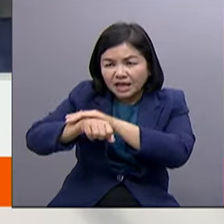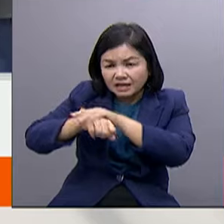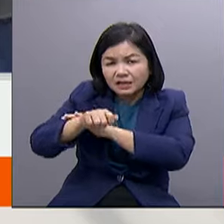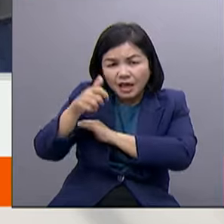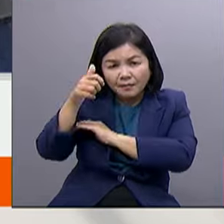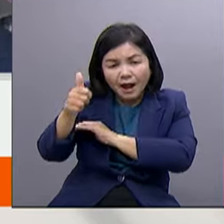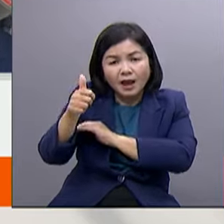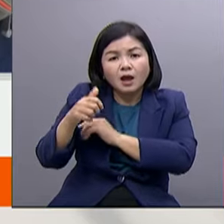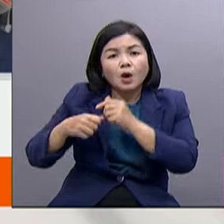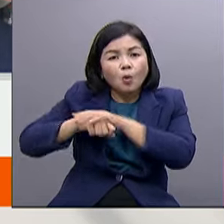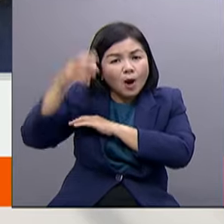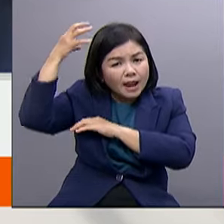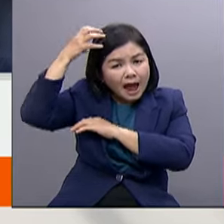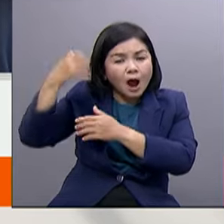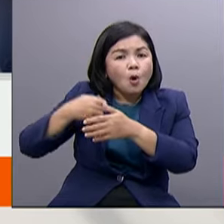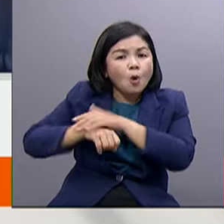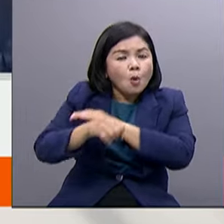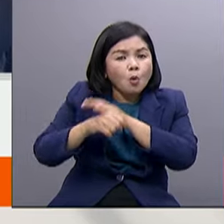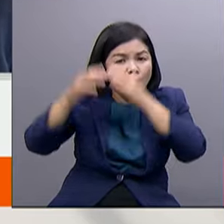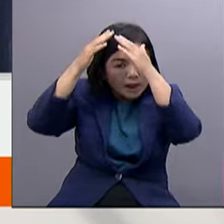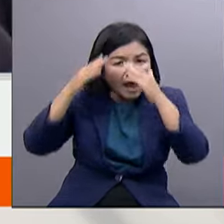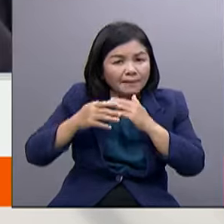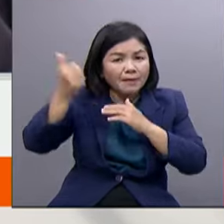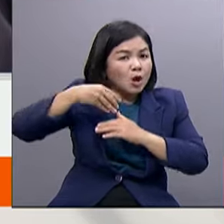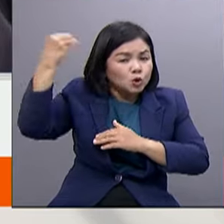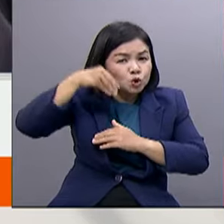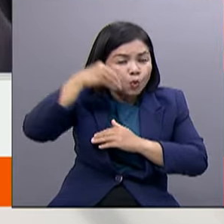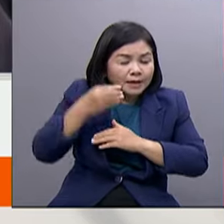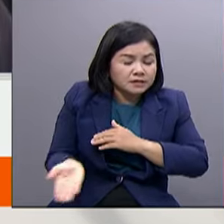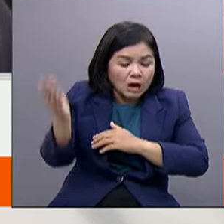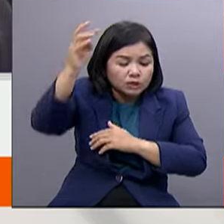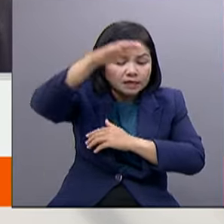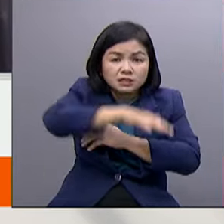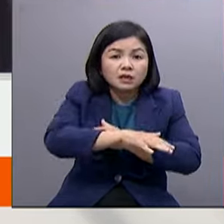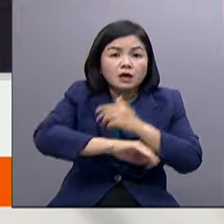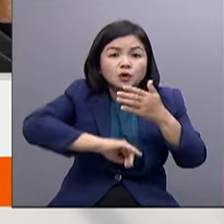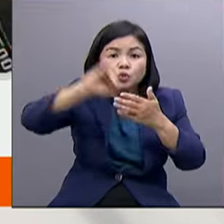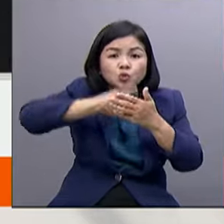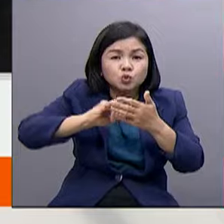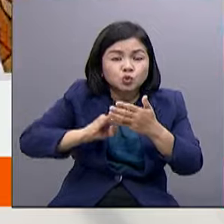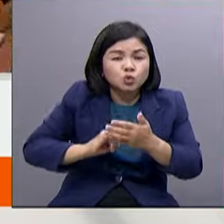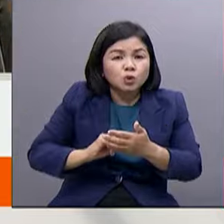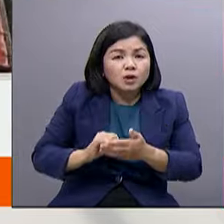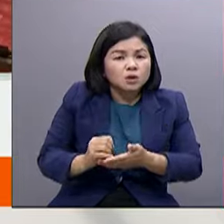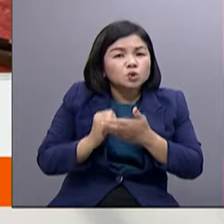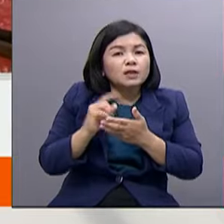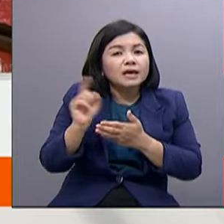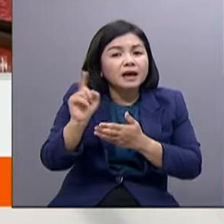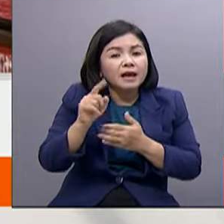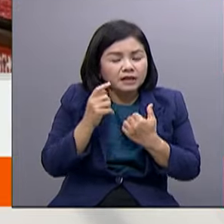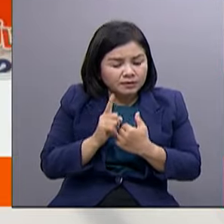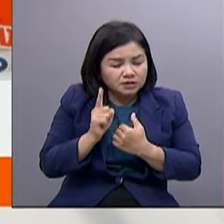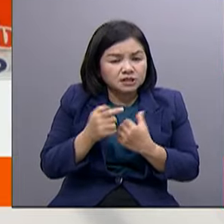ฮานอยหวยลาวที่เขาออกทุกวันออกทุกความถี่เยอะๆแบบนี้มันจะสามารถช่วยได้มากน้อยแค่ไหนในความคิดน